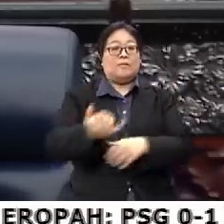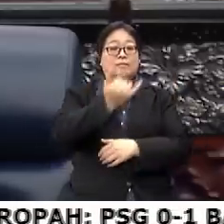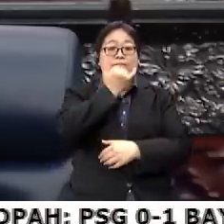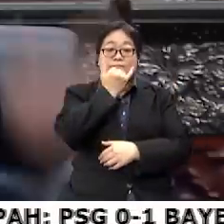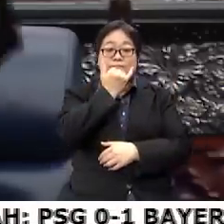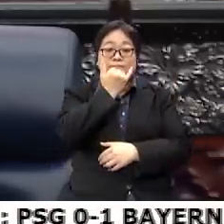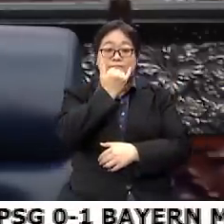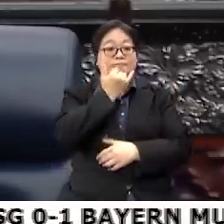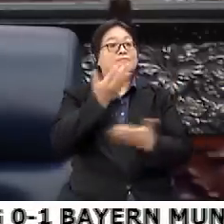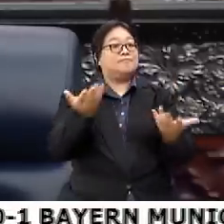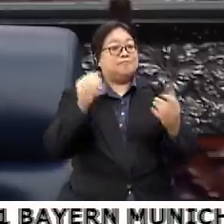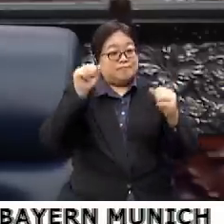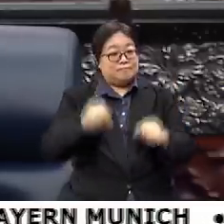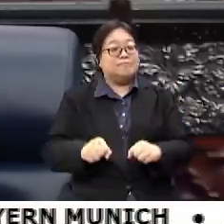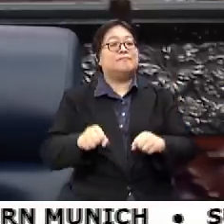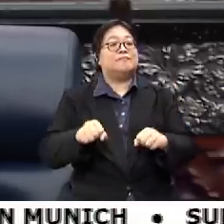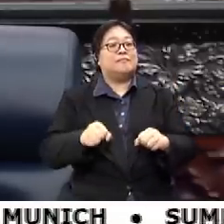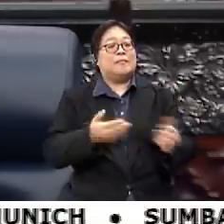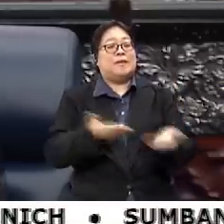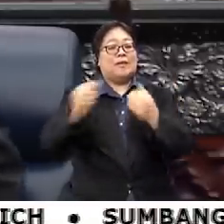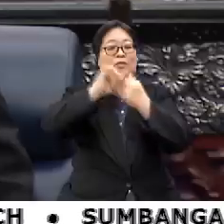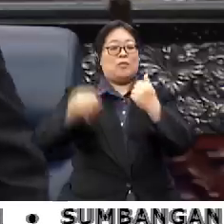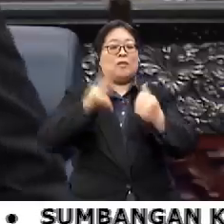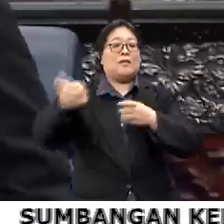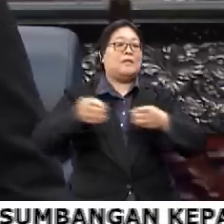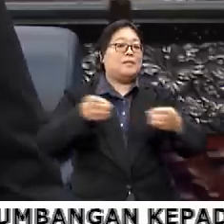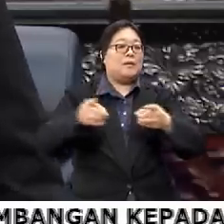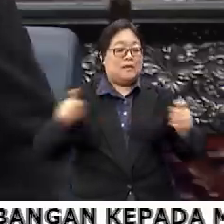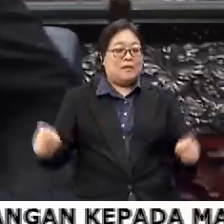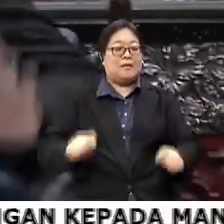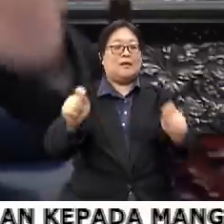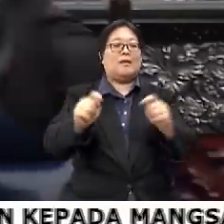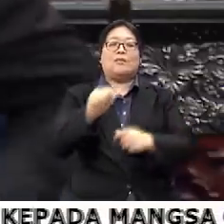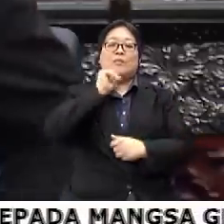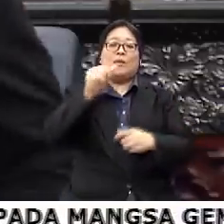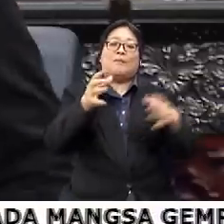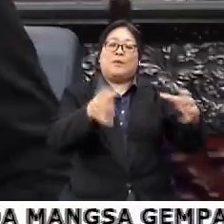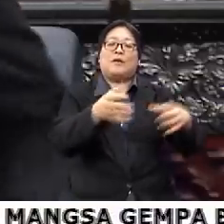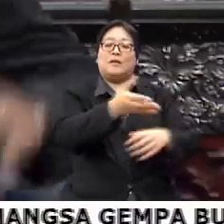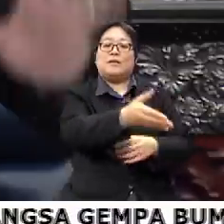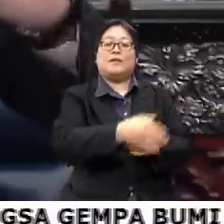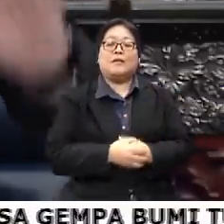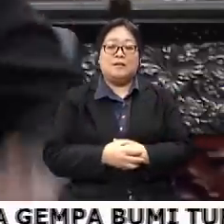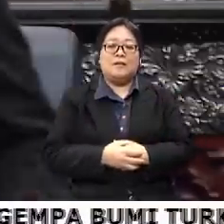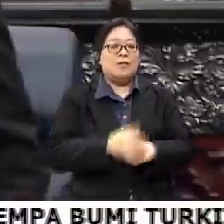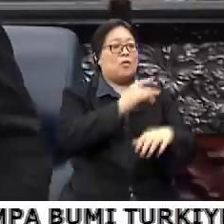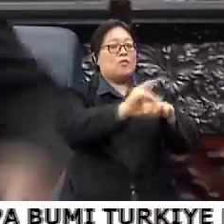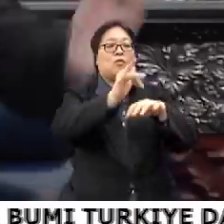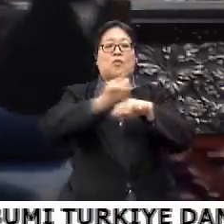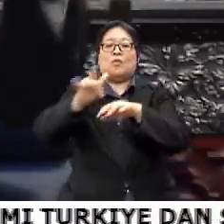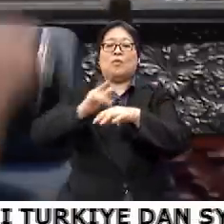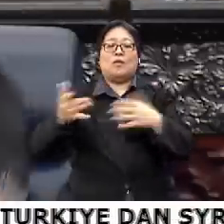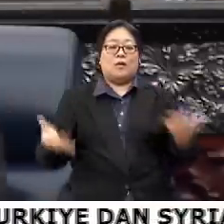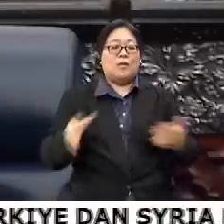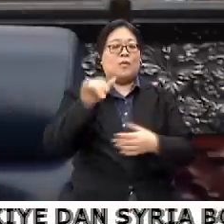kesalahan, mereka boleh dihadapkan ke muka jawatan kuasa disiplin. Ambil tindakan yang bukan dibekukan dan tak diisi. Jadi